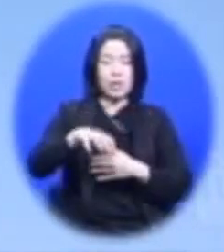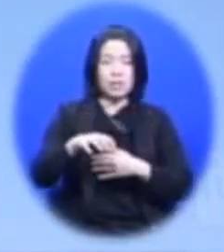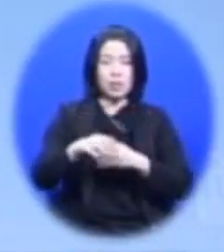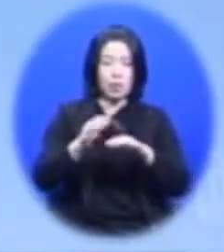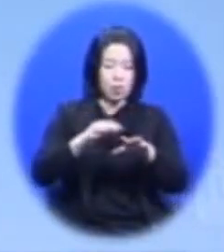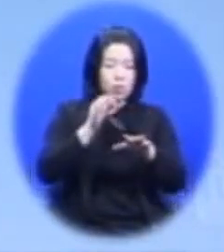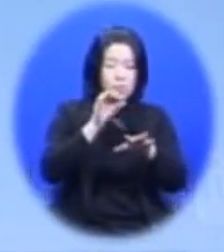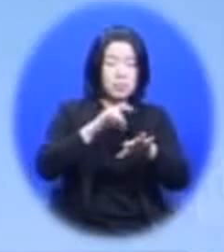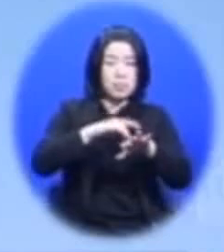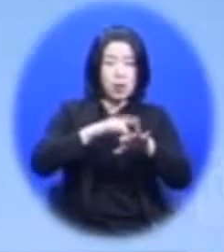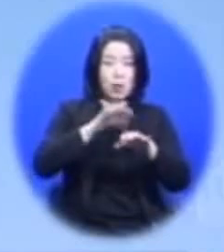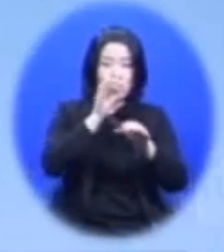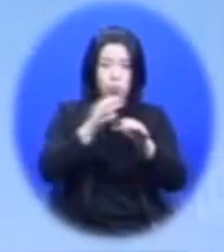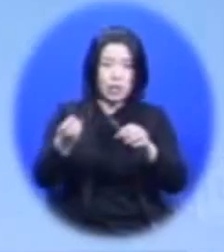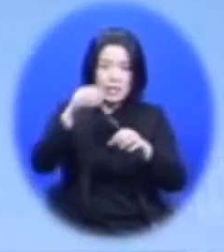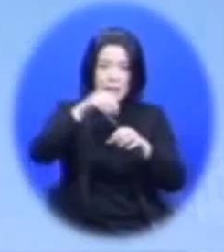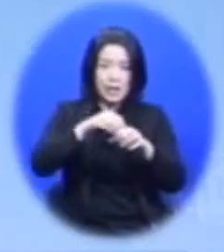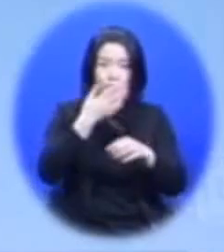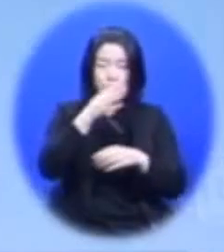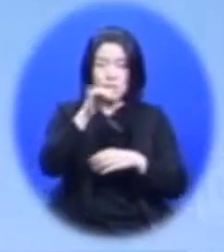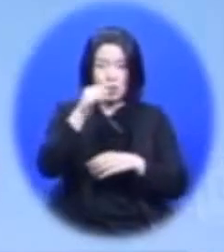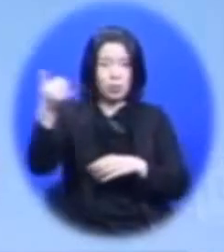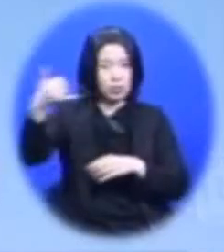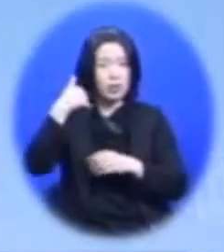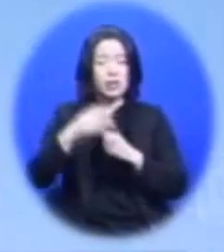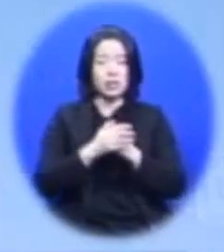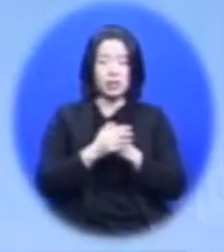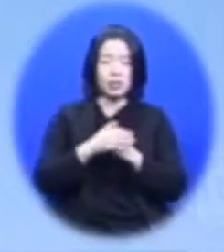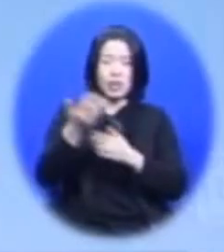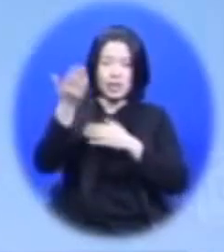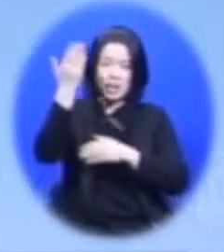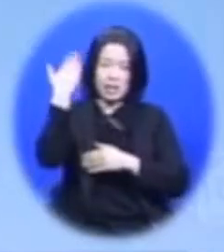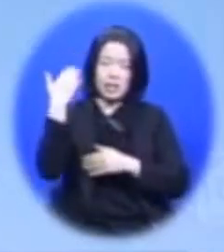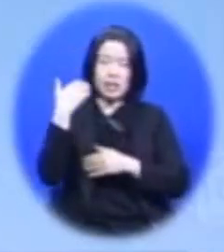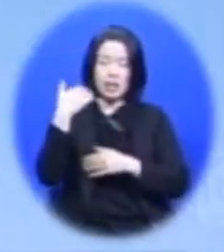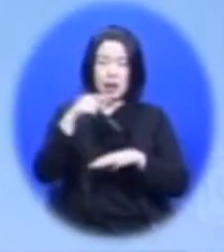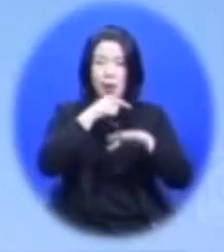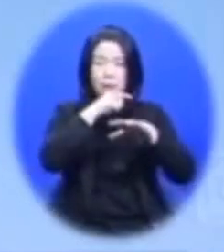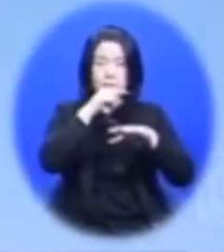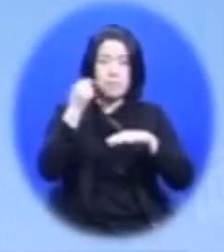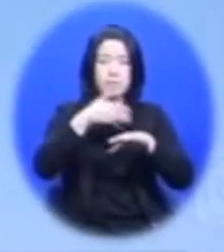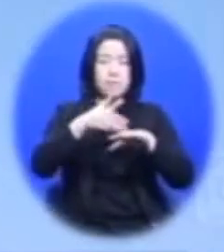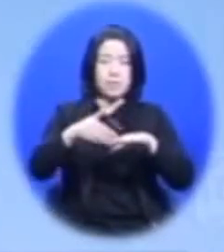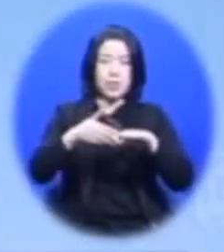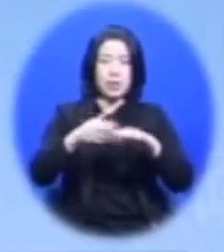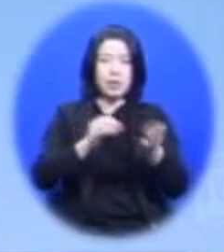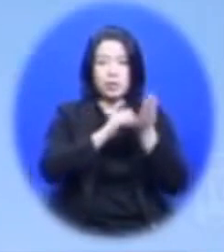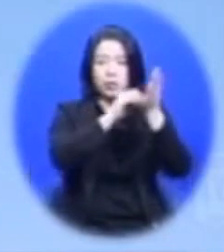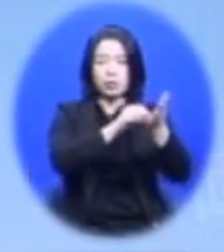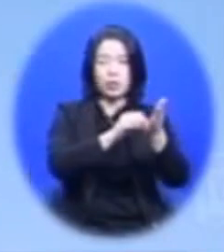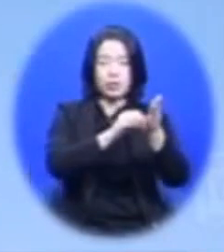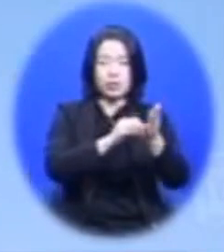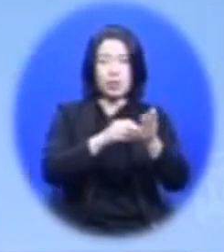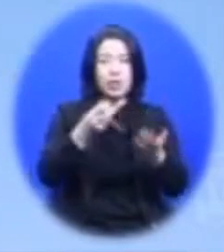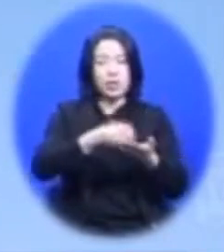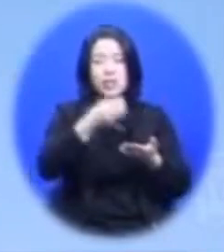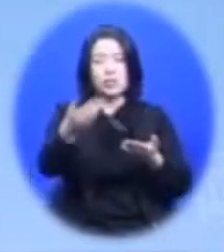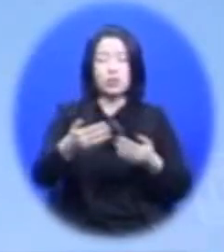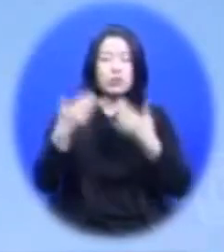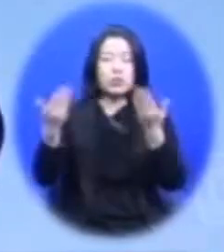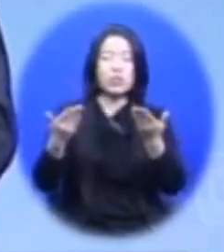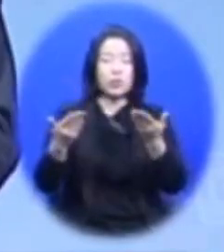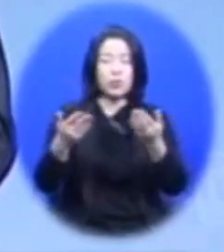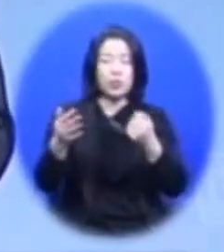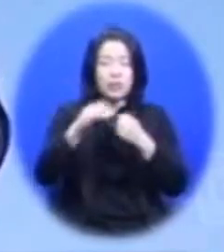연락이 왔더라고요. 이미 그 전에 혈액 등록을 해서 골수 이식을 하겠다고 신청을 해놓았던 일이기